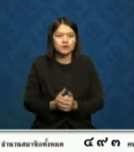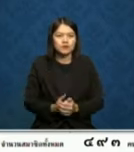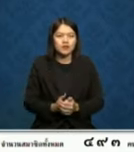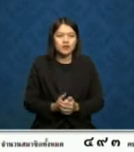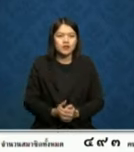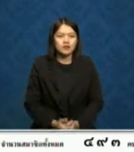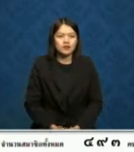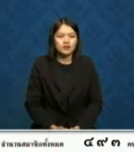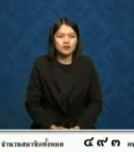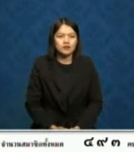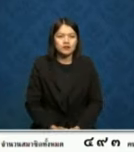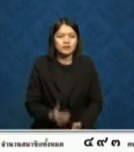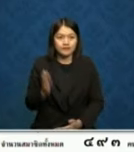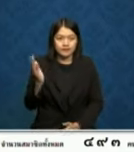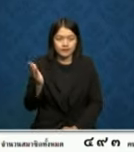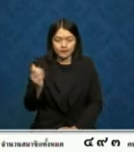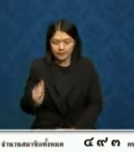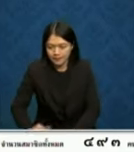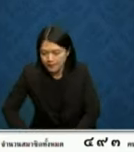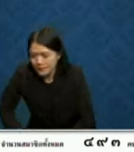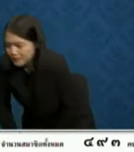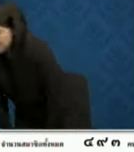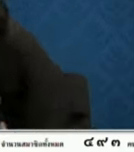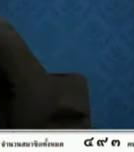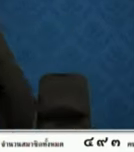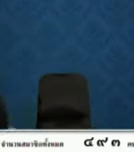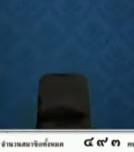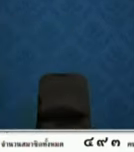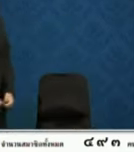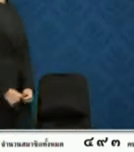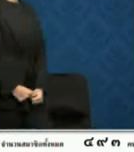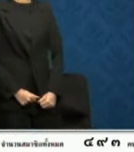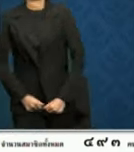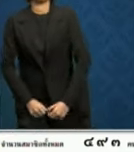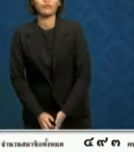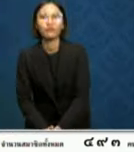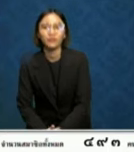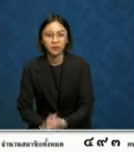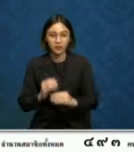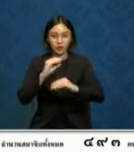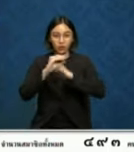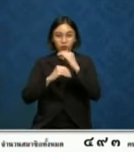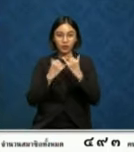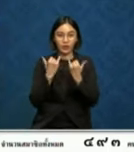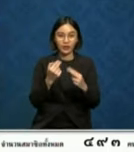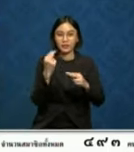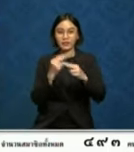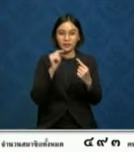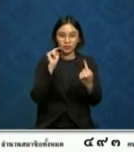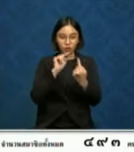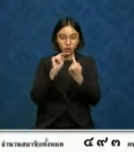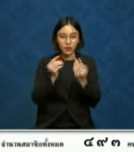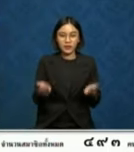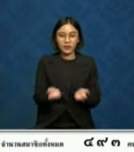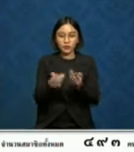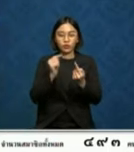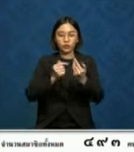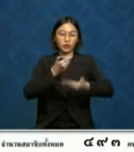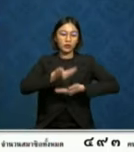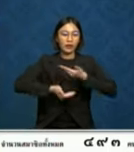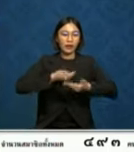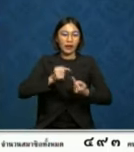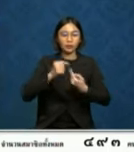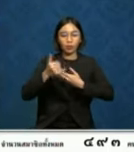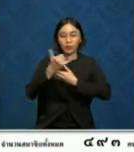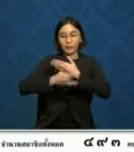ต่อไปได้เลยครับสไลด์ถัดไปนะครับครับอีกโครงการนึงก็ชื่อตรงตัวนะครับขับเคลื่อนการค้า